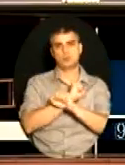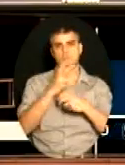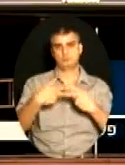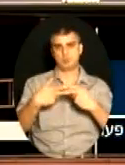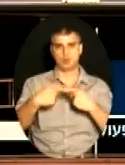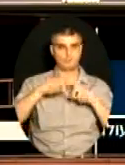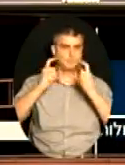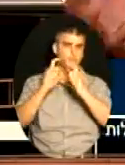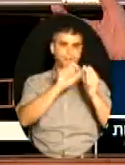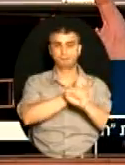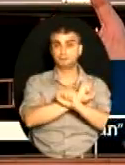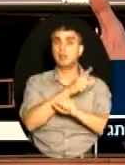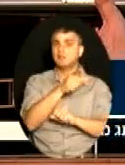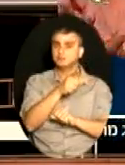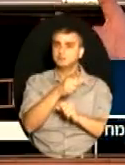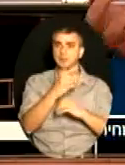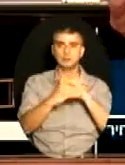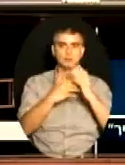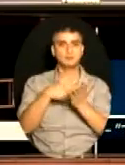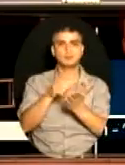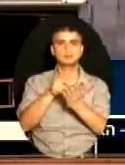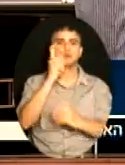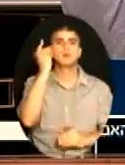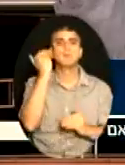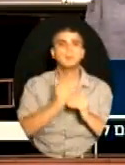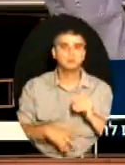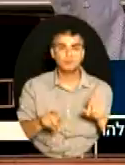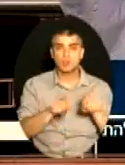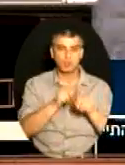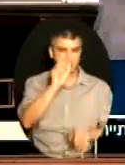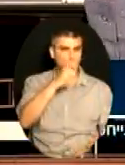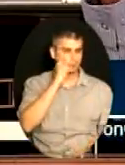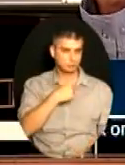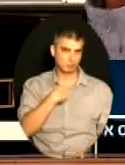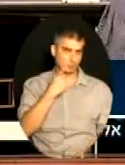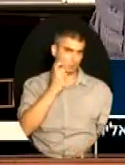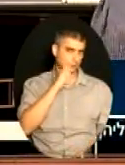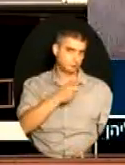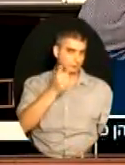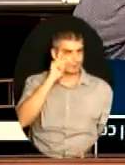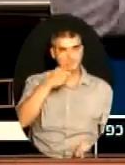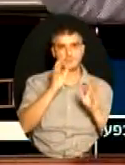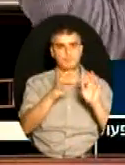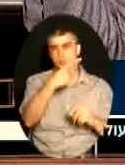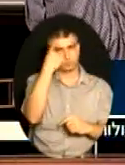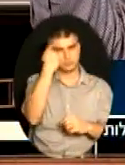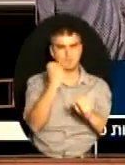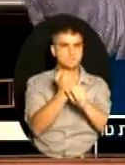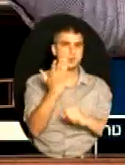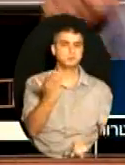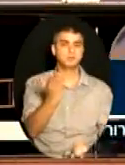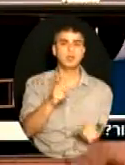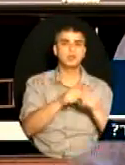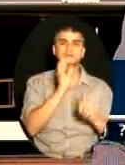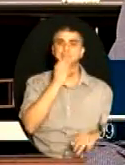בקרוב. אבל זאת מערכת, שהם ימשיך בסוף את אותו פרחח. כן. אני אומר פרחח, אני לא יודע אם הוא באמת, הוא יודע מה הוא עושה.